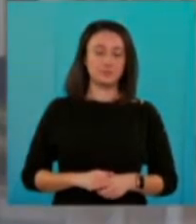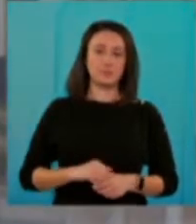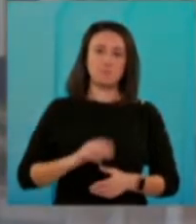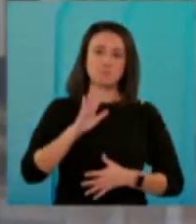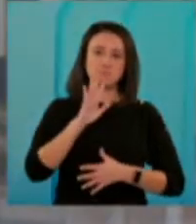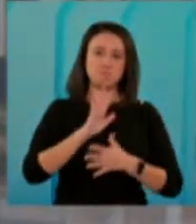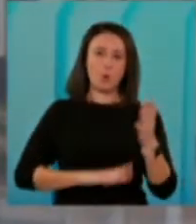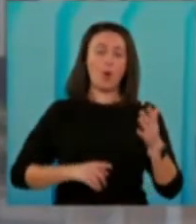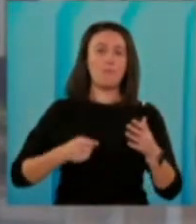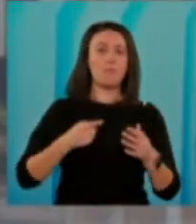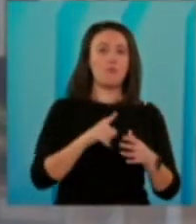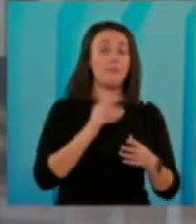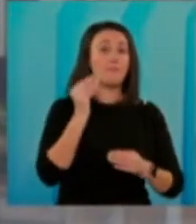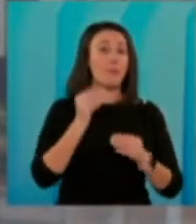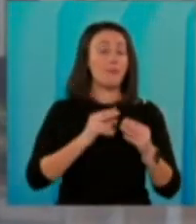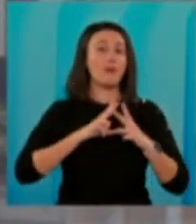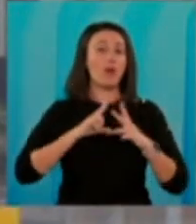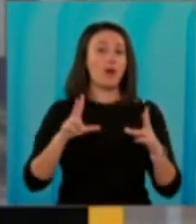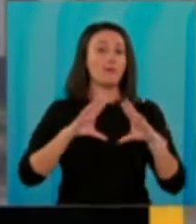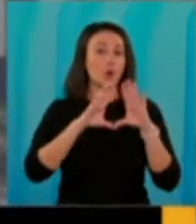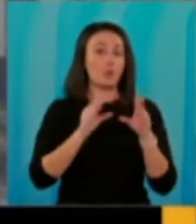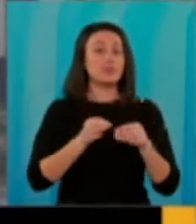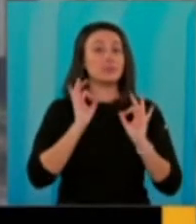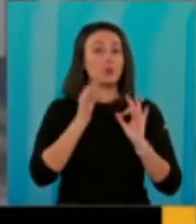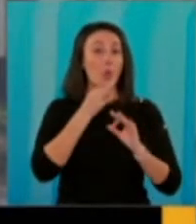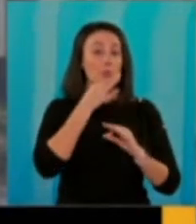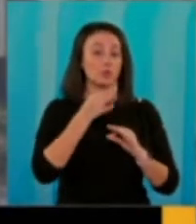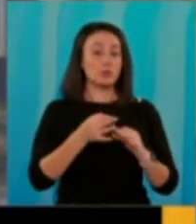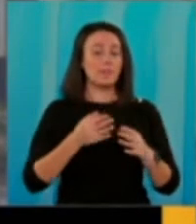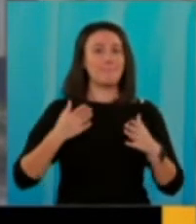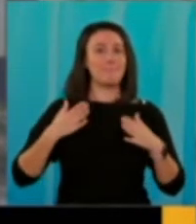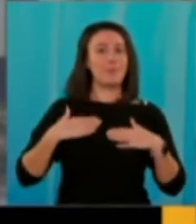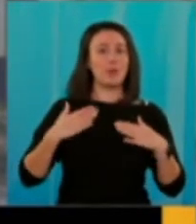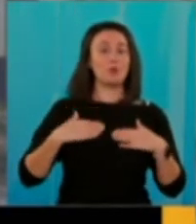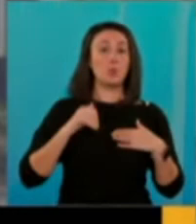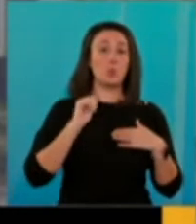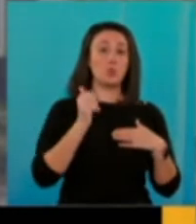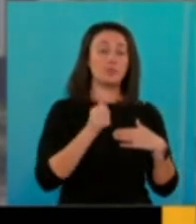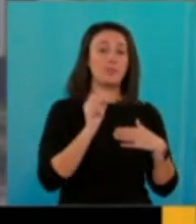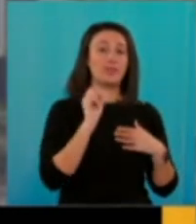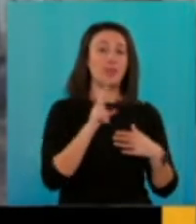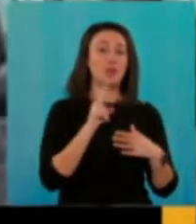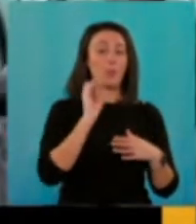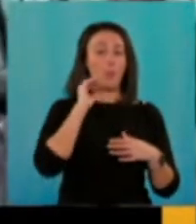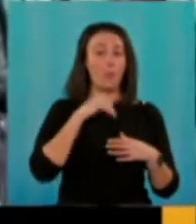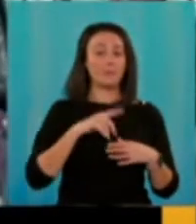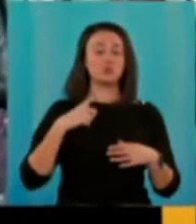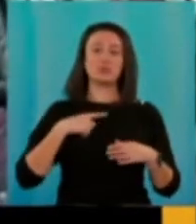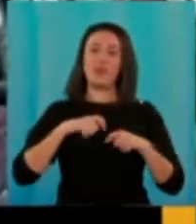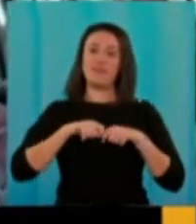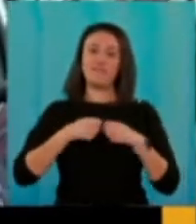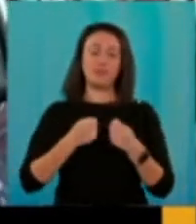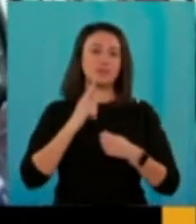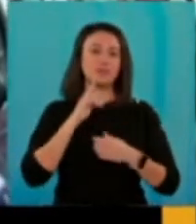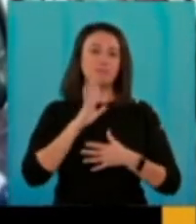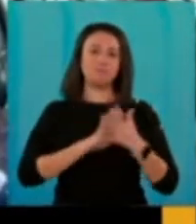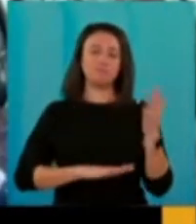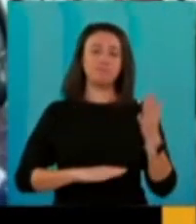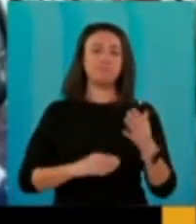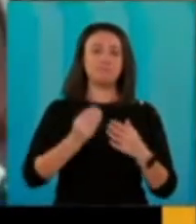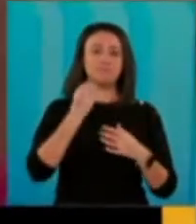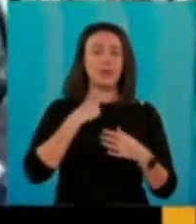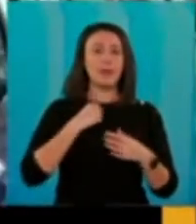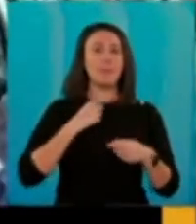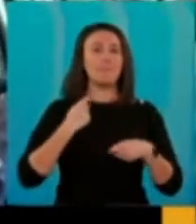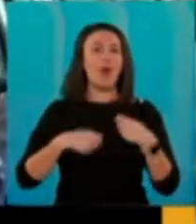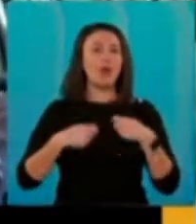Poluarea provoacă probleme grave românilor. Specialiștii avertizează că plămânii a 11 din 13 oameni sunt contaminați cu microplastic,